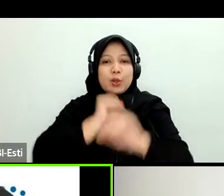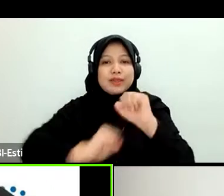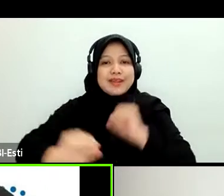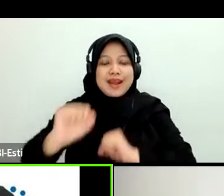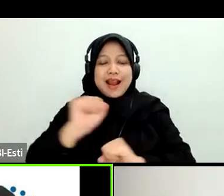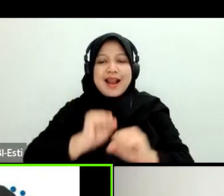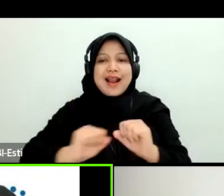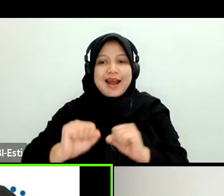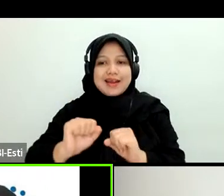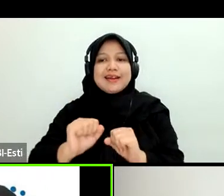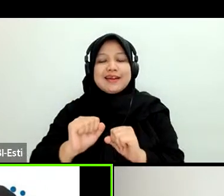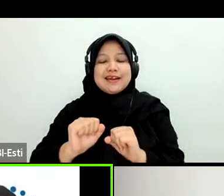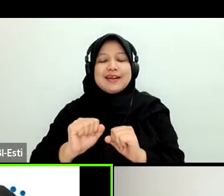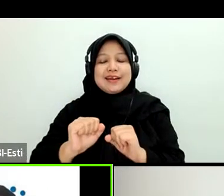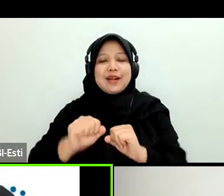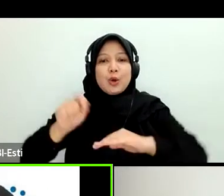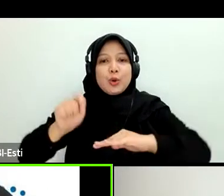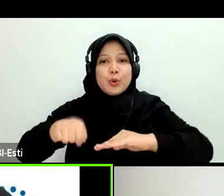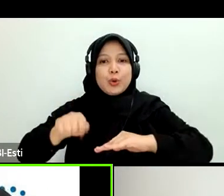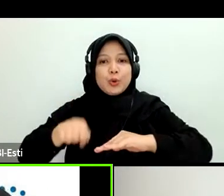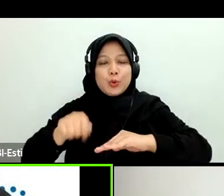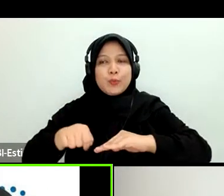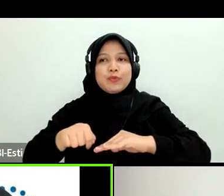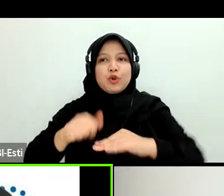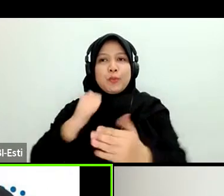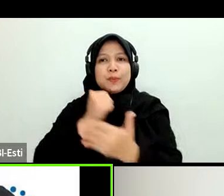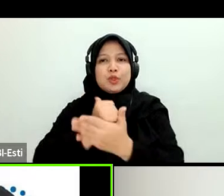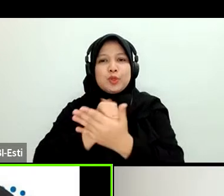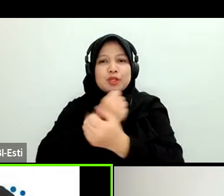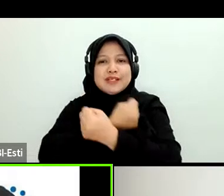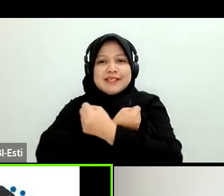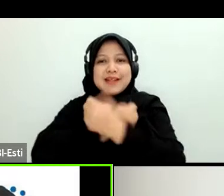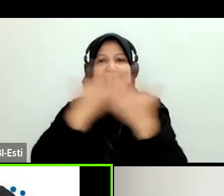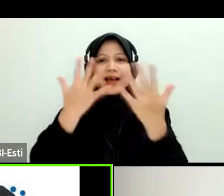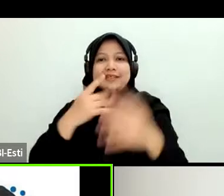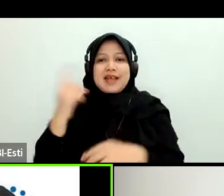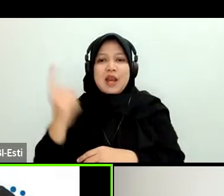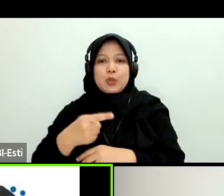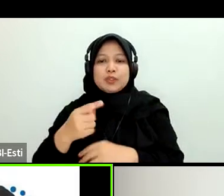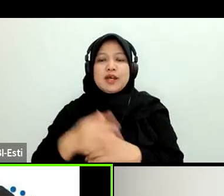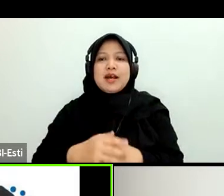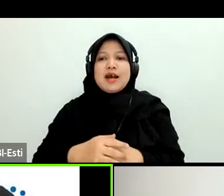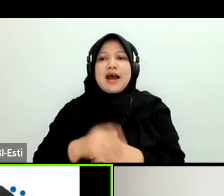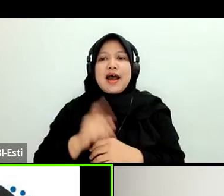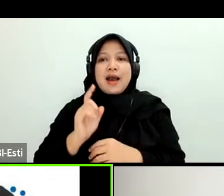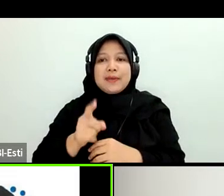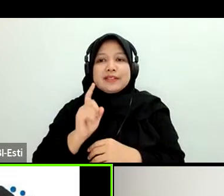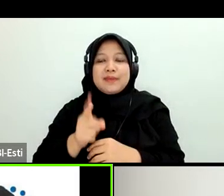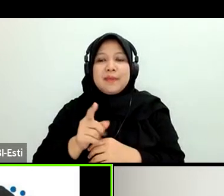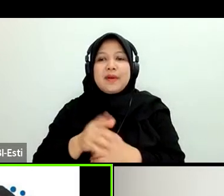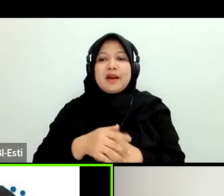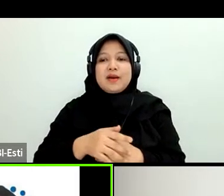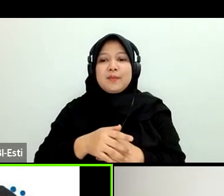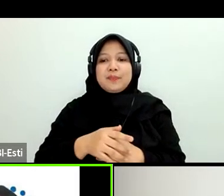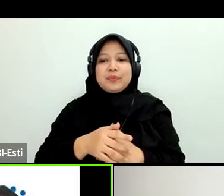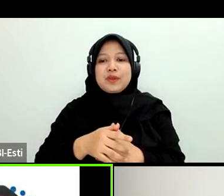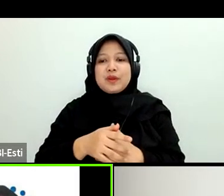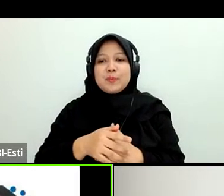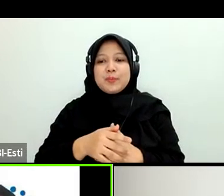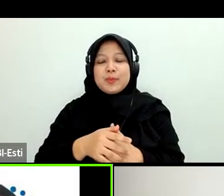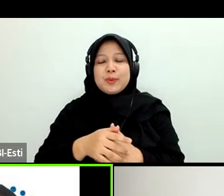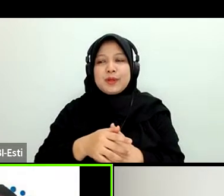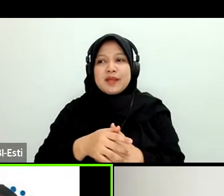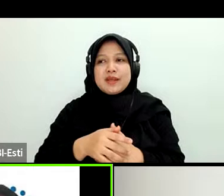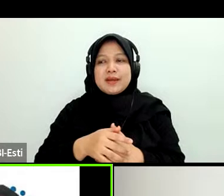hukumnya itu sendiri itu harus jelas karena Nasib orang tidak bisa diombang ambing oleh pemaknaan yang berangkat